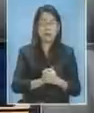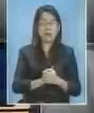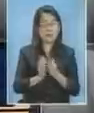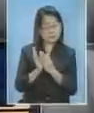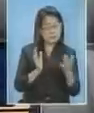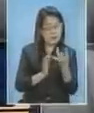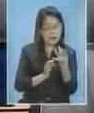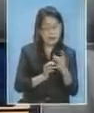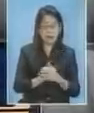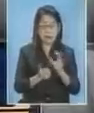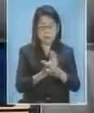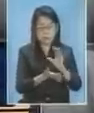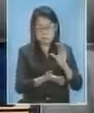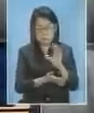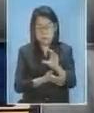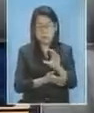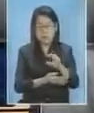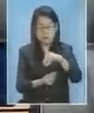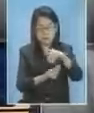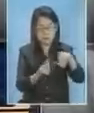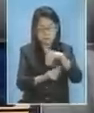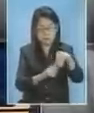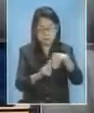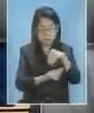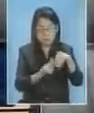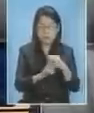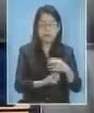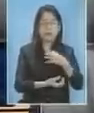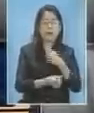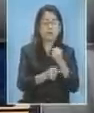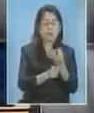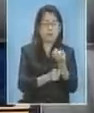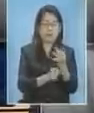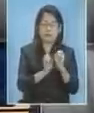ใช้งบประมาณเป็นเครื่องมือในการบริหารและพัฒนาประเทศ